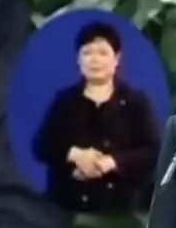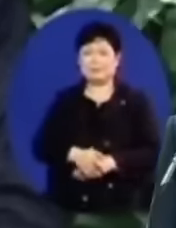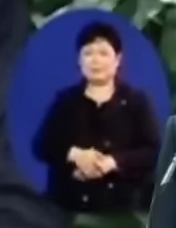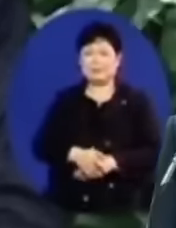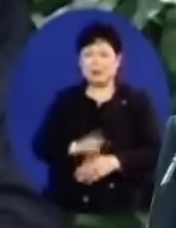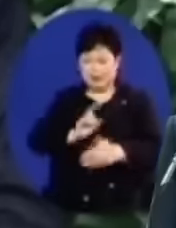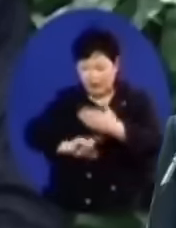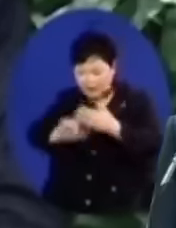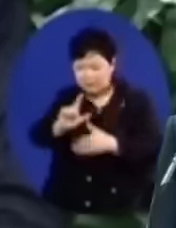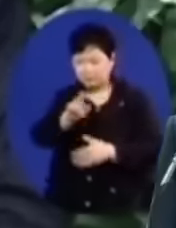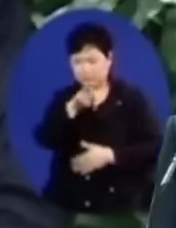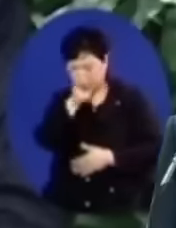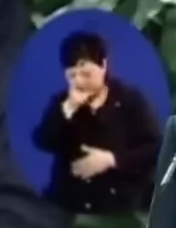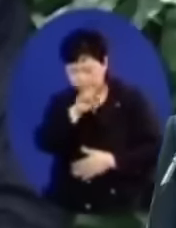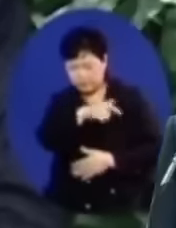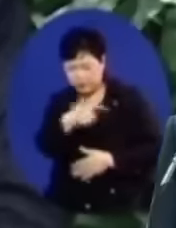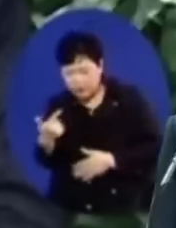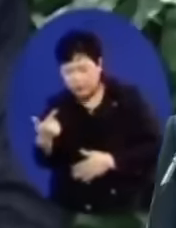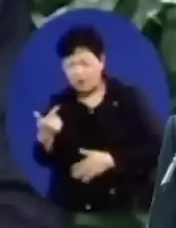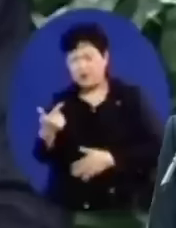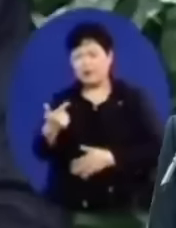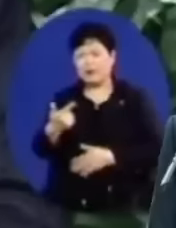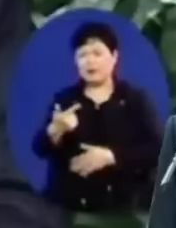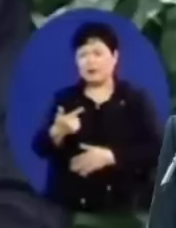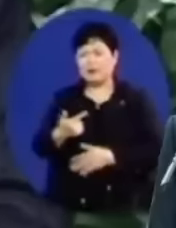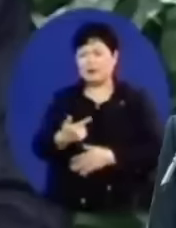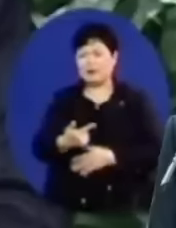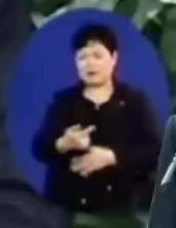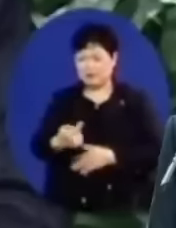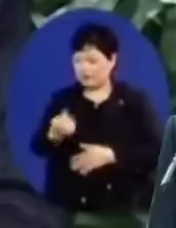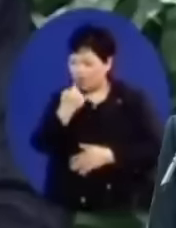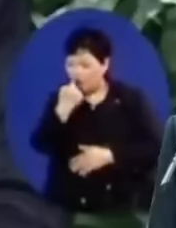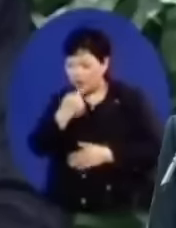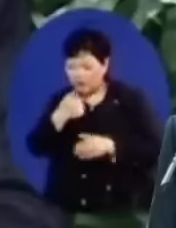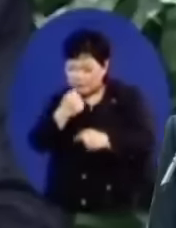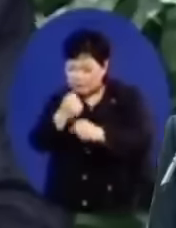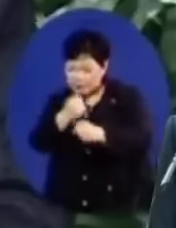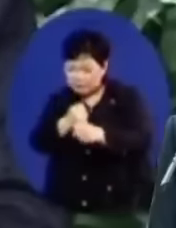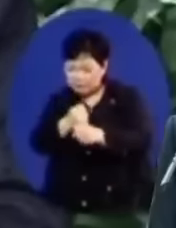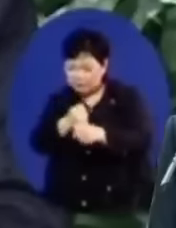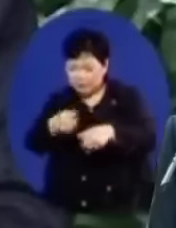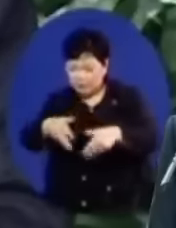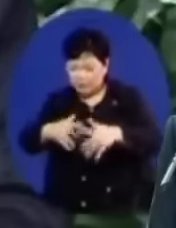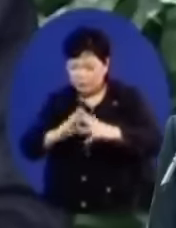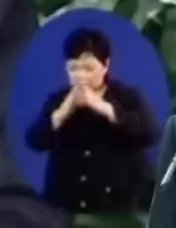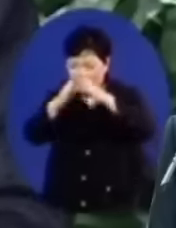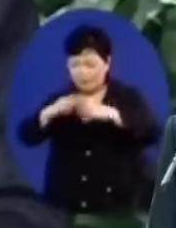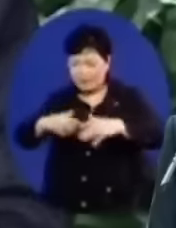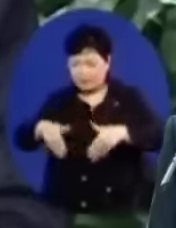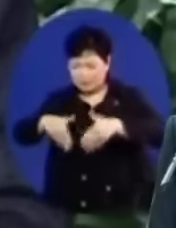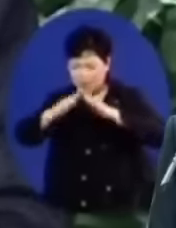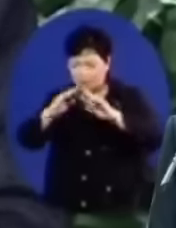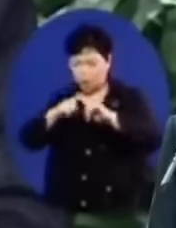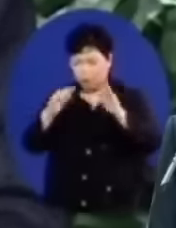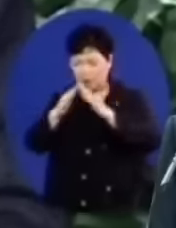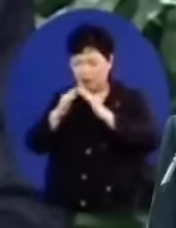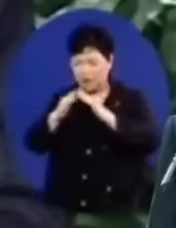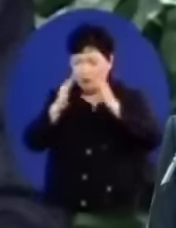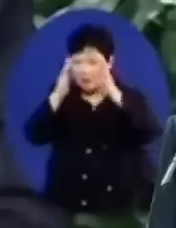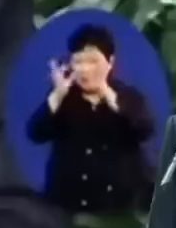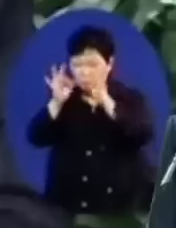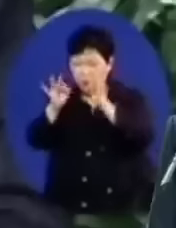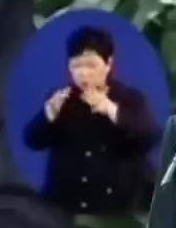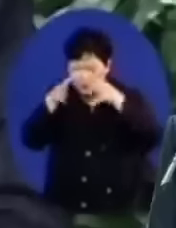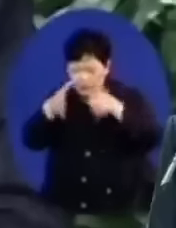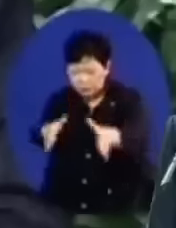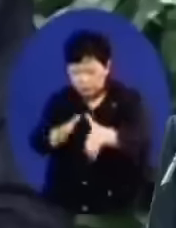아침도 점심도 저녁때도 네가 짓고 싶은 그 교회의 청사진을 바라보고 집중적으로